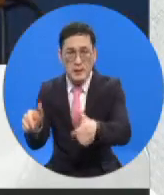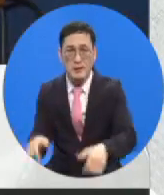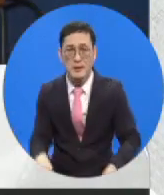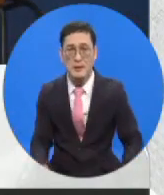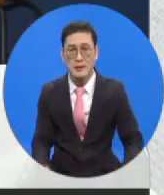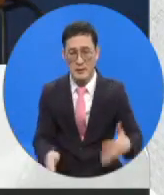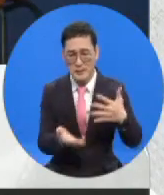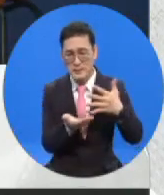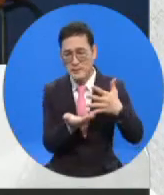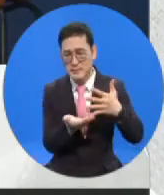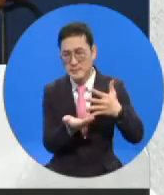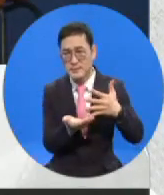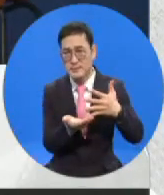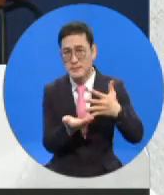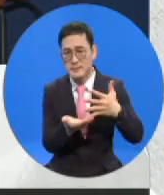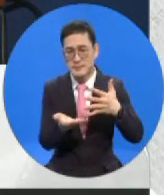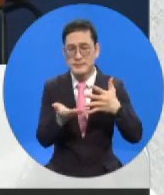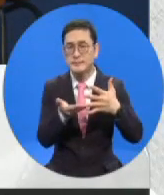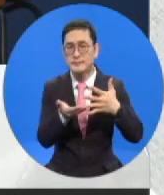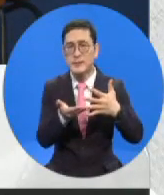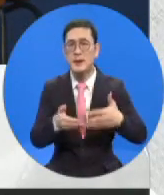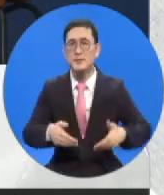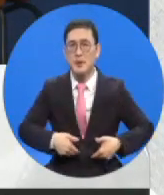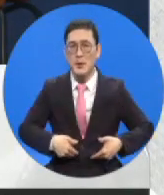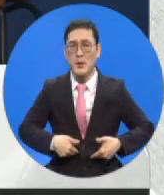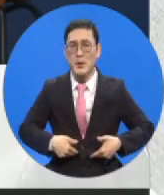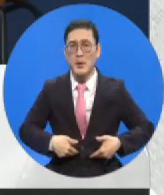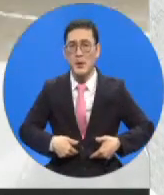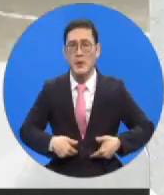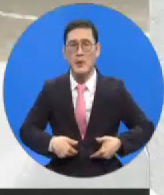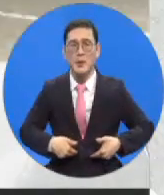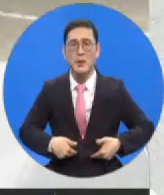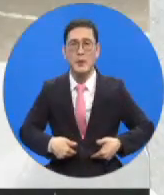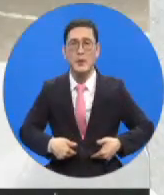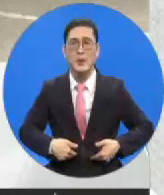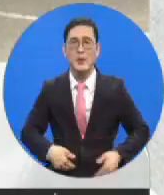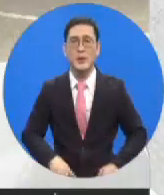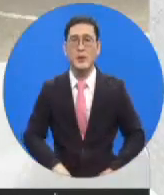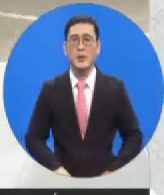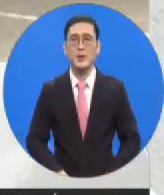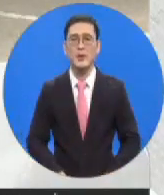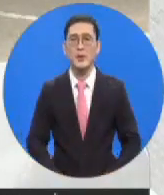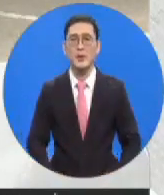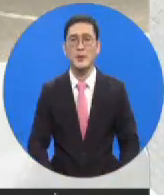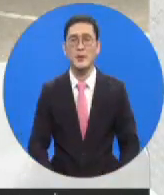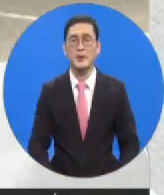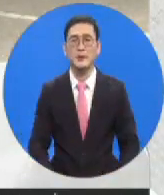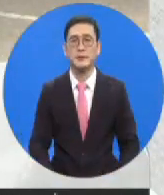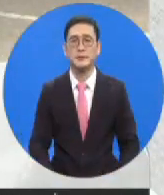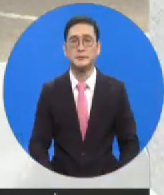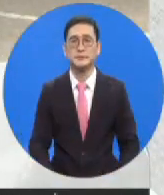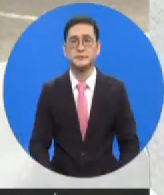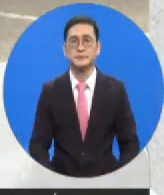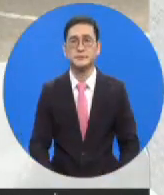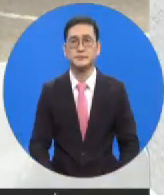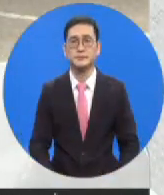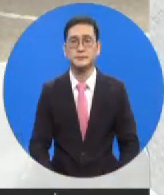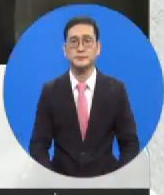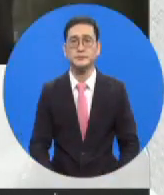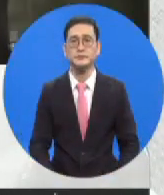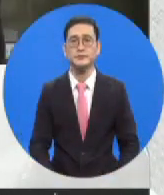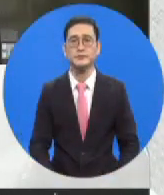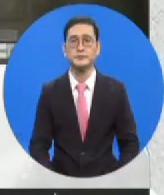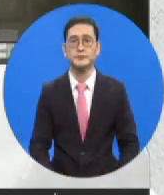거리두기 1.5, 2단계의 요건을 충족할지도 모르겠다는 걱정이 지금 있어서 예. 지금 박능우 장관의 말 속에 걱정이